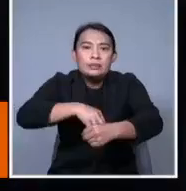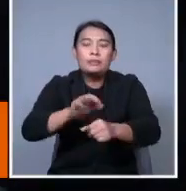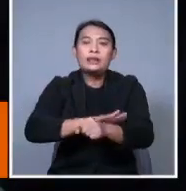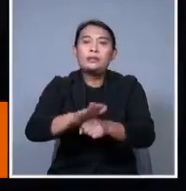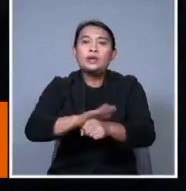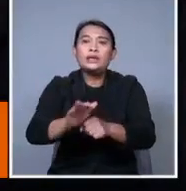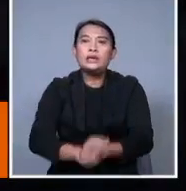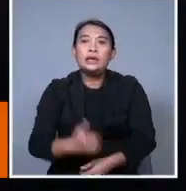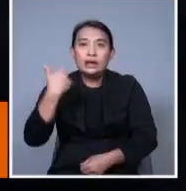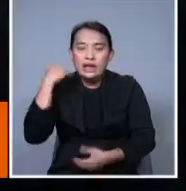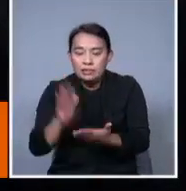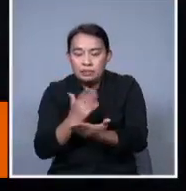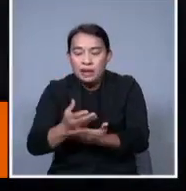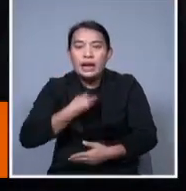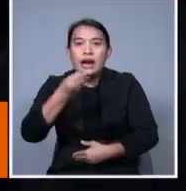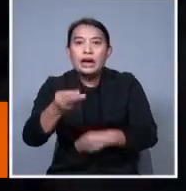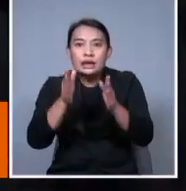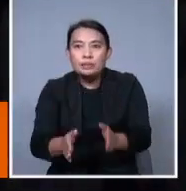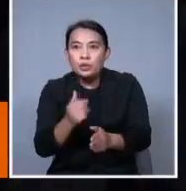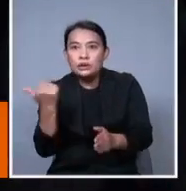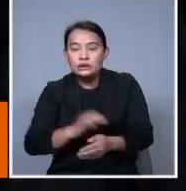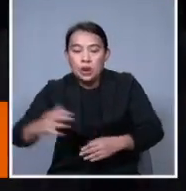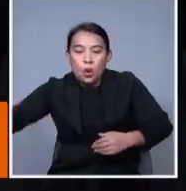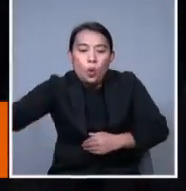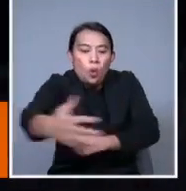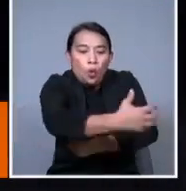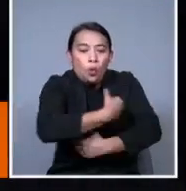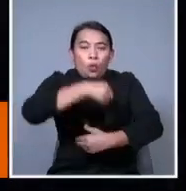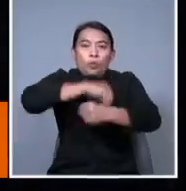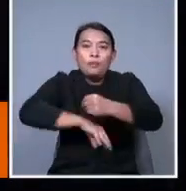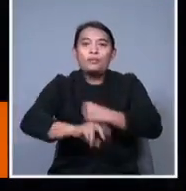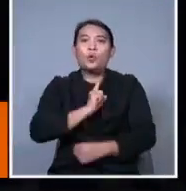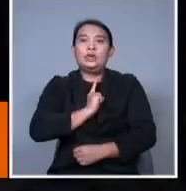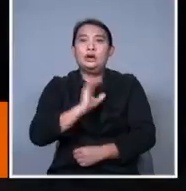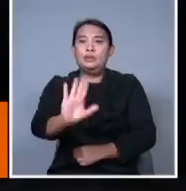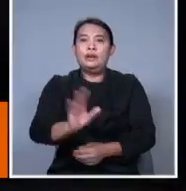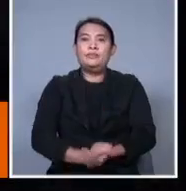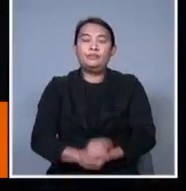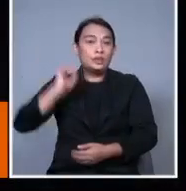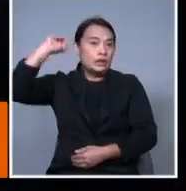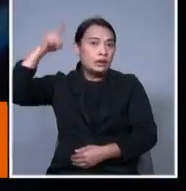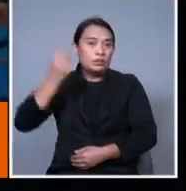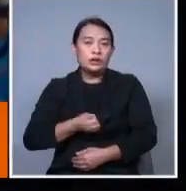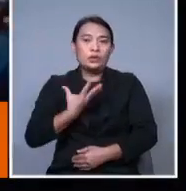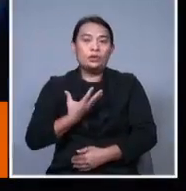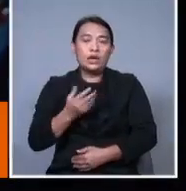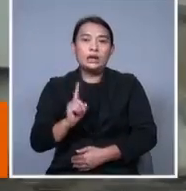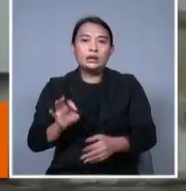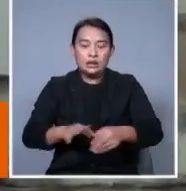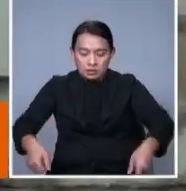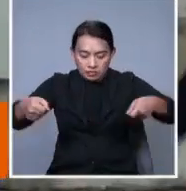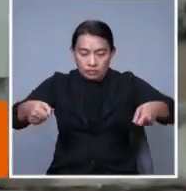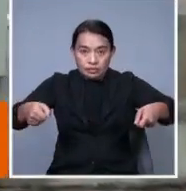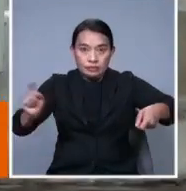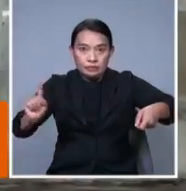ถ้ามีเนี่ยก็แบ่งปันคนอื่นเขาบ้างไม่ใช่มากวาดเอาไปคนเดียวแบบนี้นะครับด้วยความตกใจครับผู้หญิงคนนี้จึงทยอยนำเอาของจาก